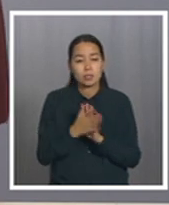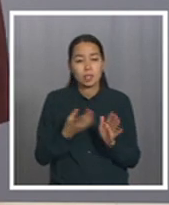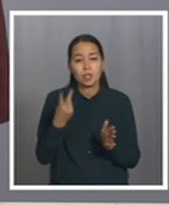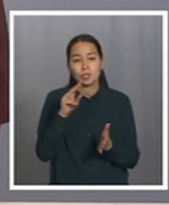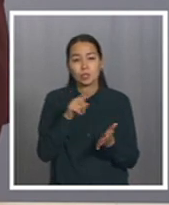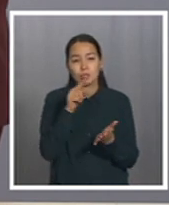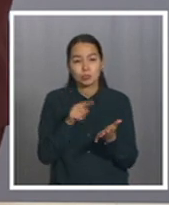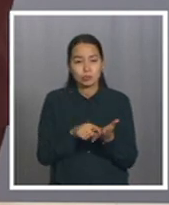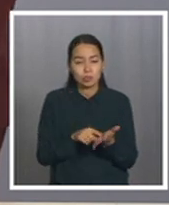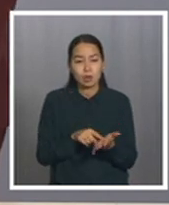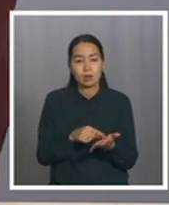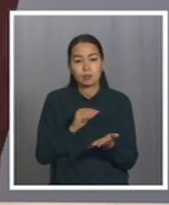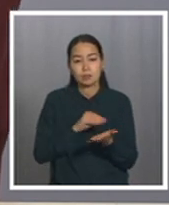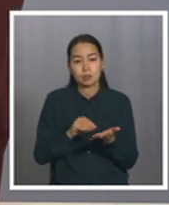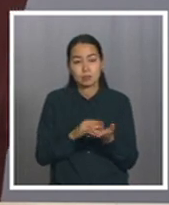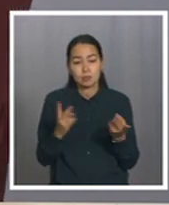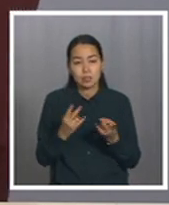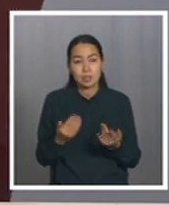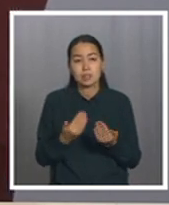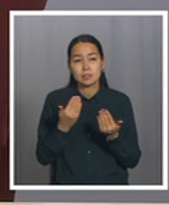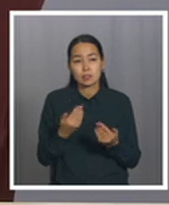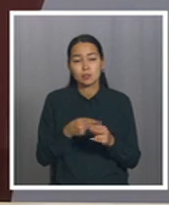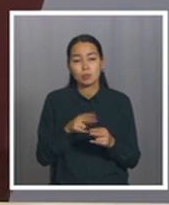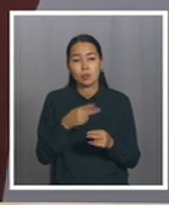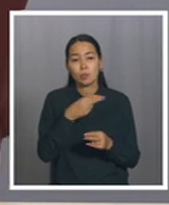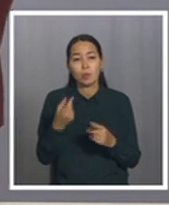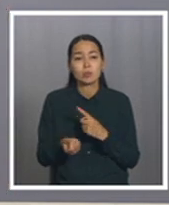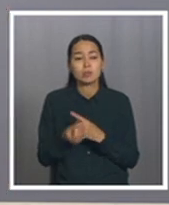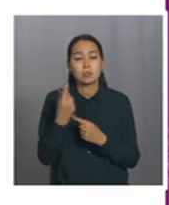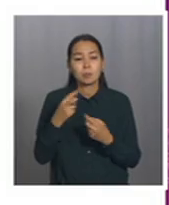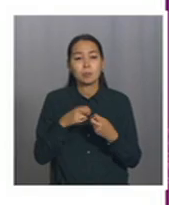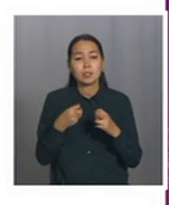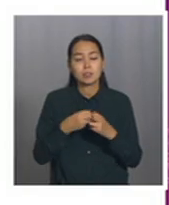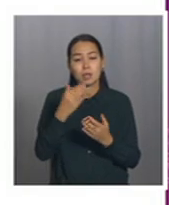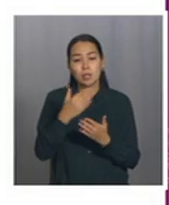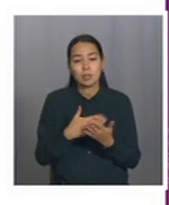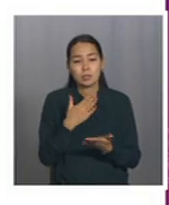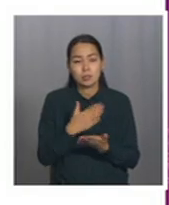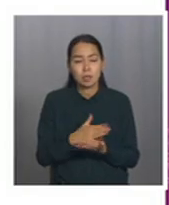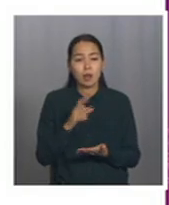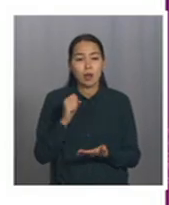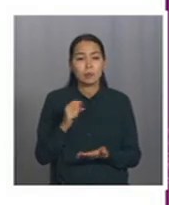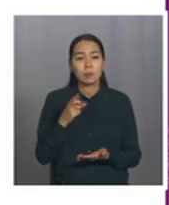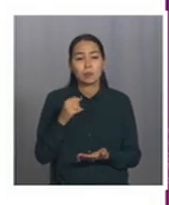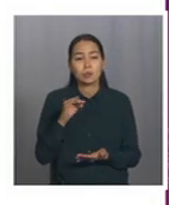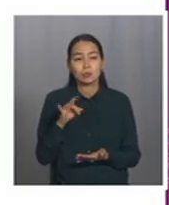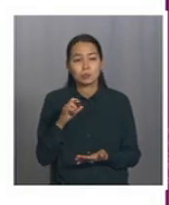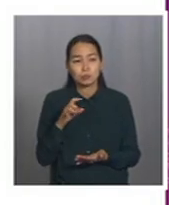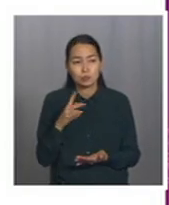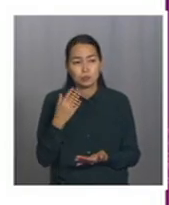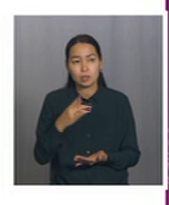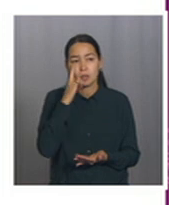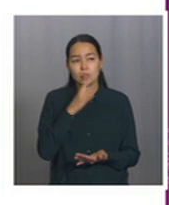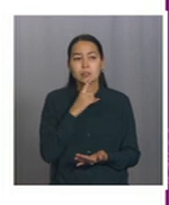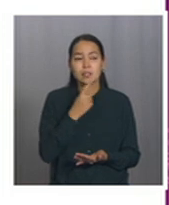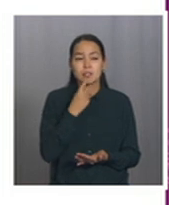құрастыратын боласыздар. Сіздерге мәтінде көтерілген мәселелер берілген. Ахмет Байтұрсынұлының қазақ тіліне